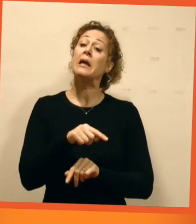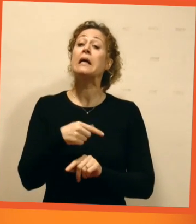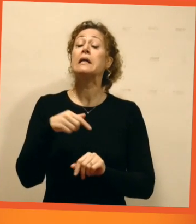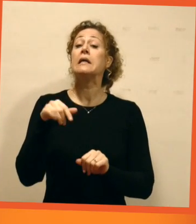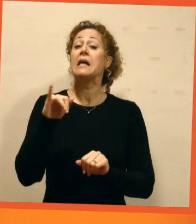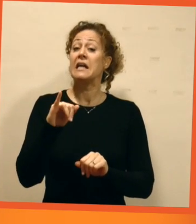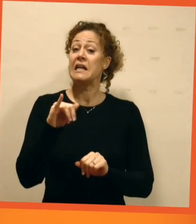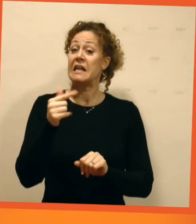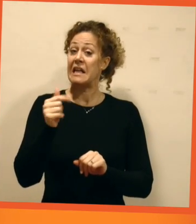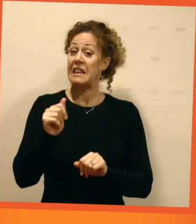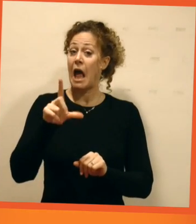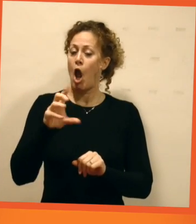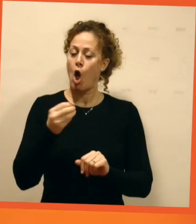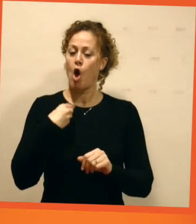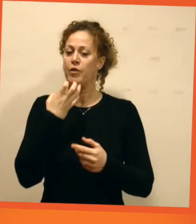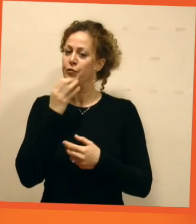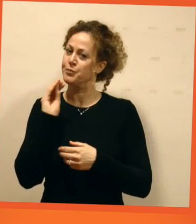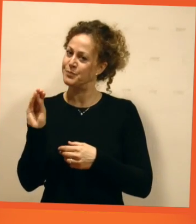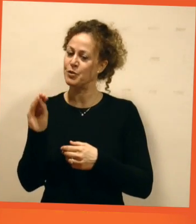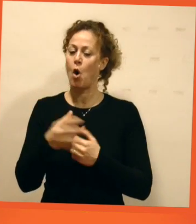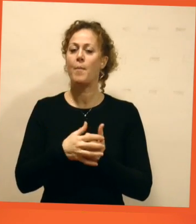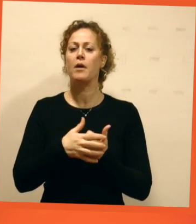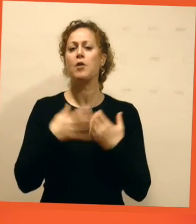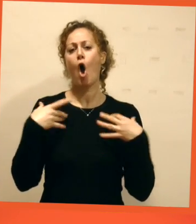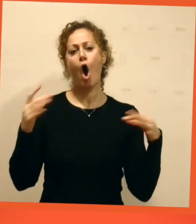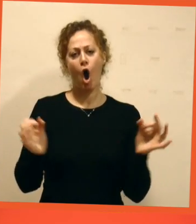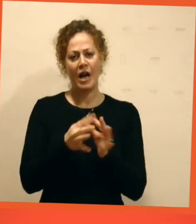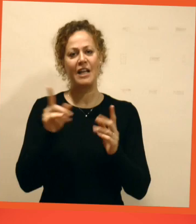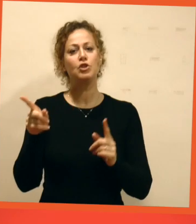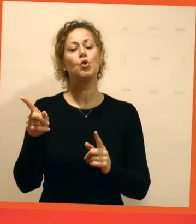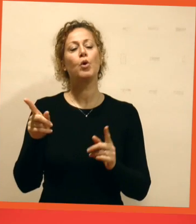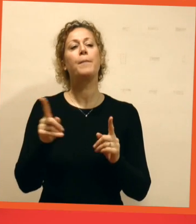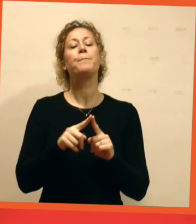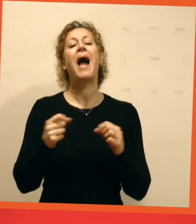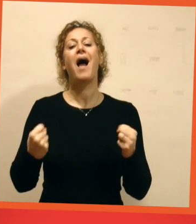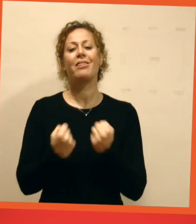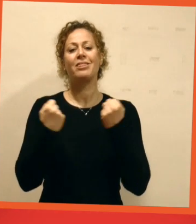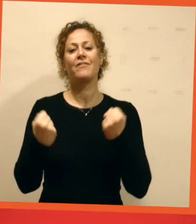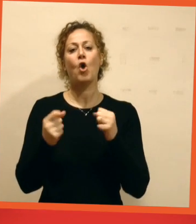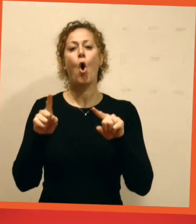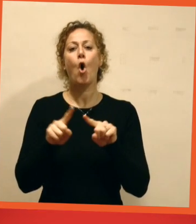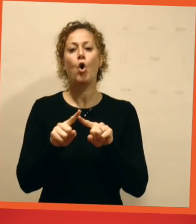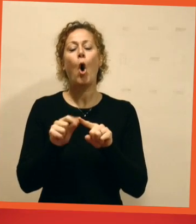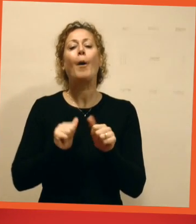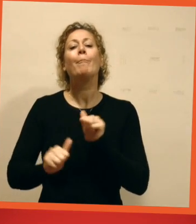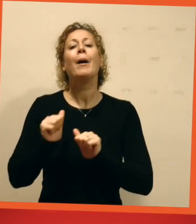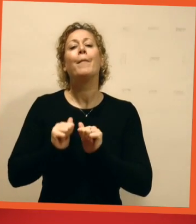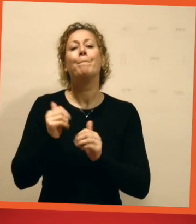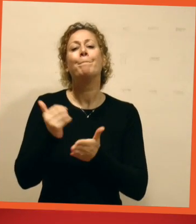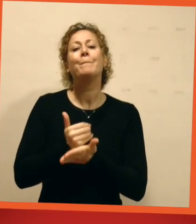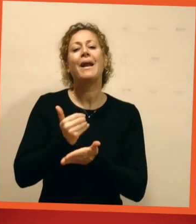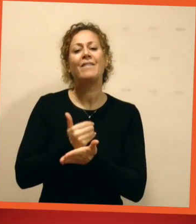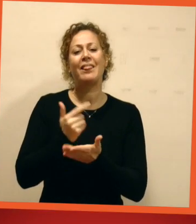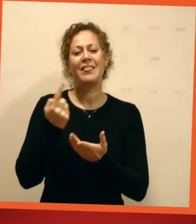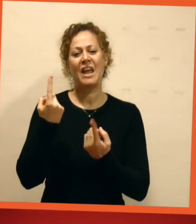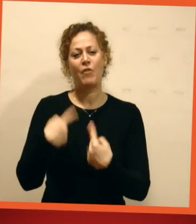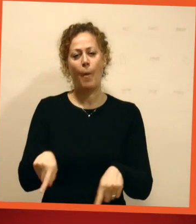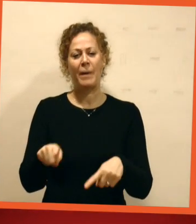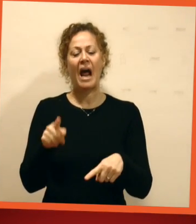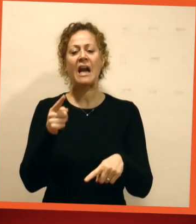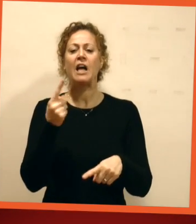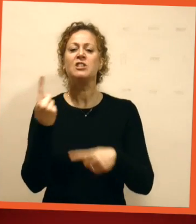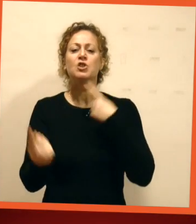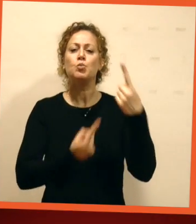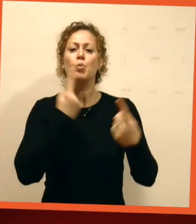chiederti, voi fate cenno anche alle vostre attività come preventive rispetto a alcune situazioni di